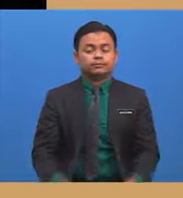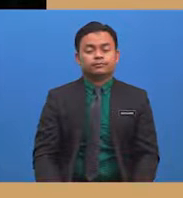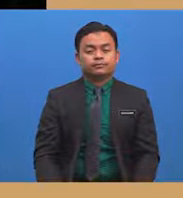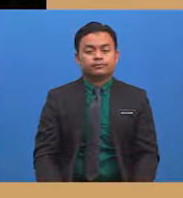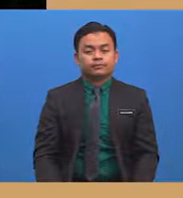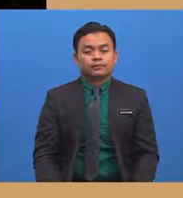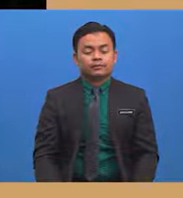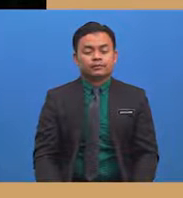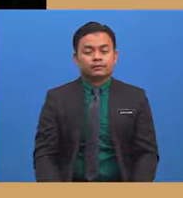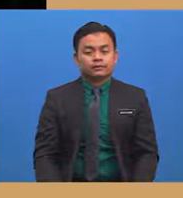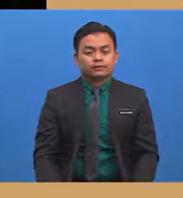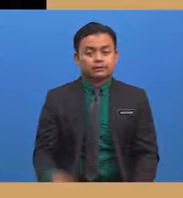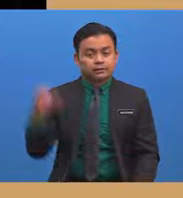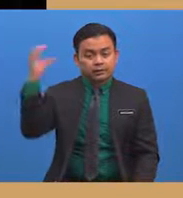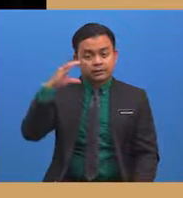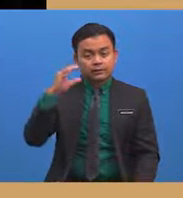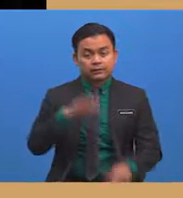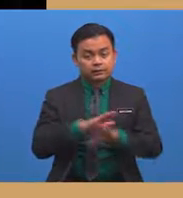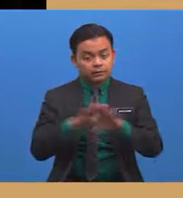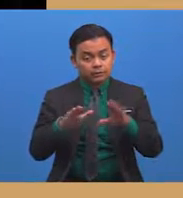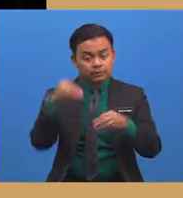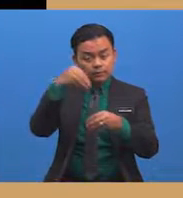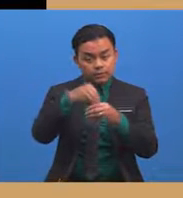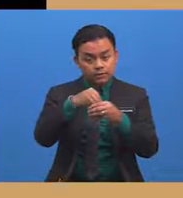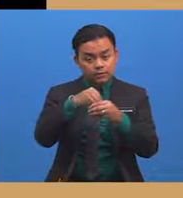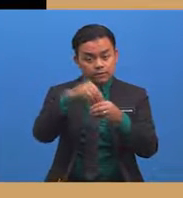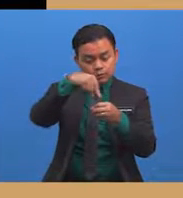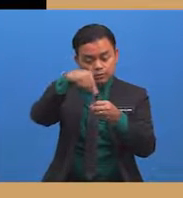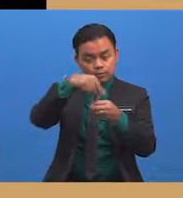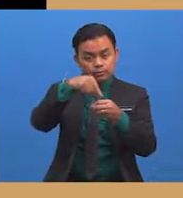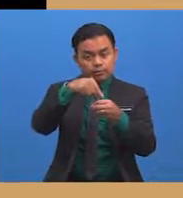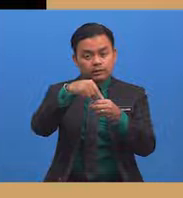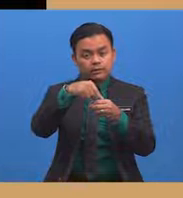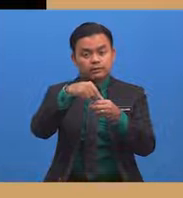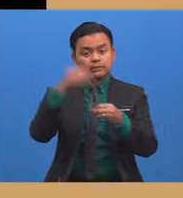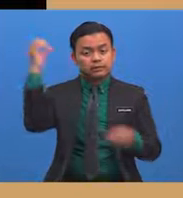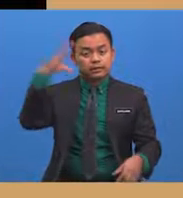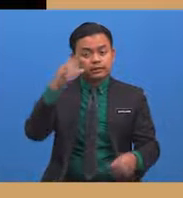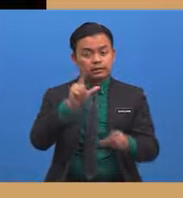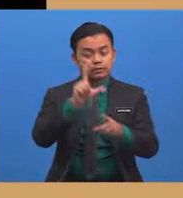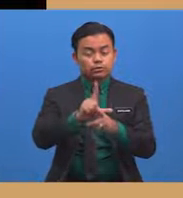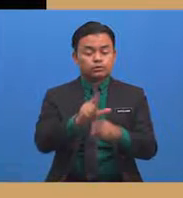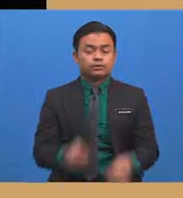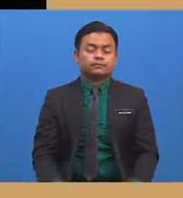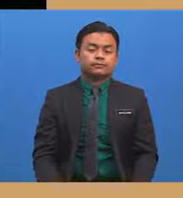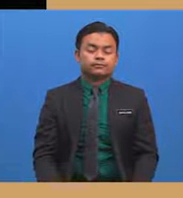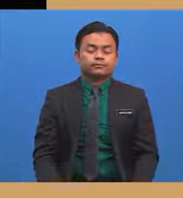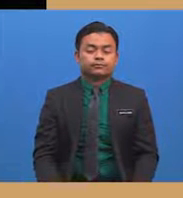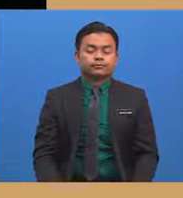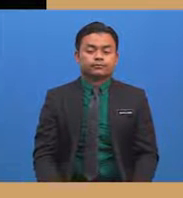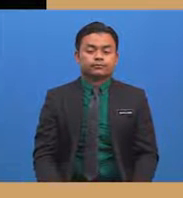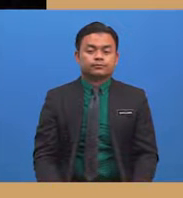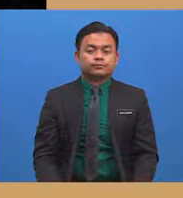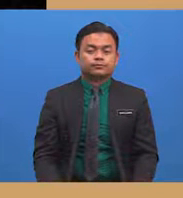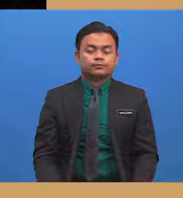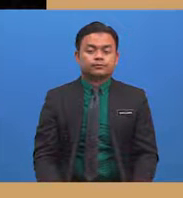lubang yang tidak berada dalam garisan yang lurus. Tumpukan cahaya dari lampu solo itu hanya dapat